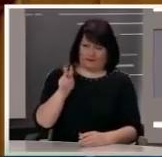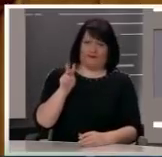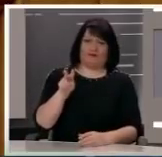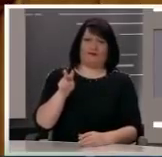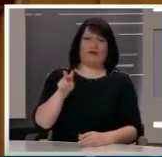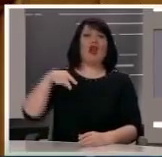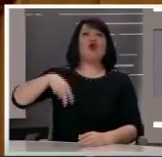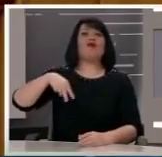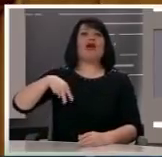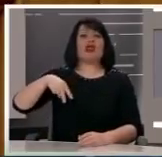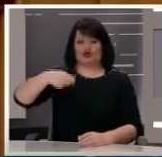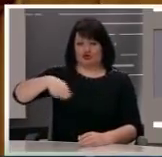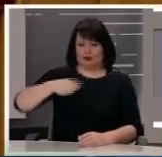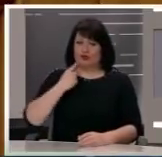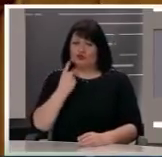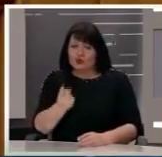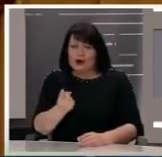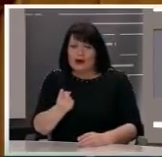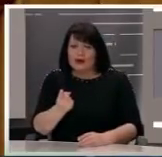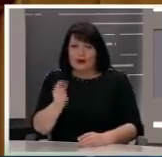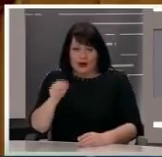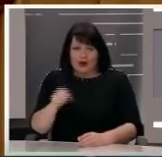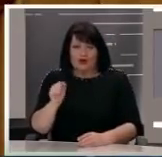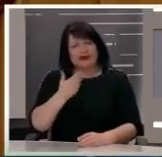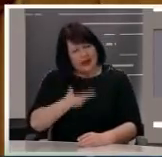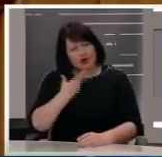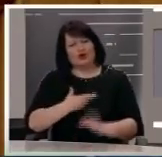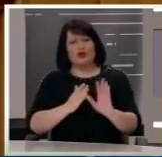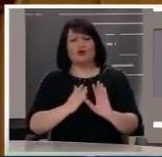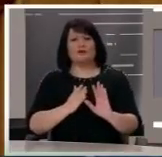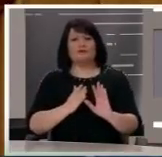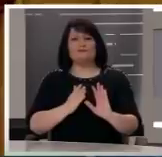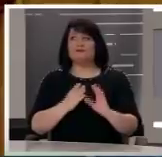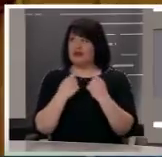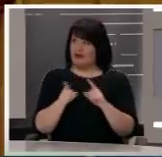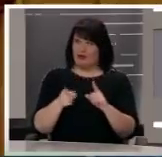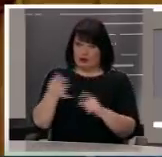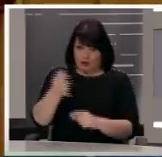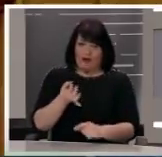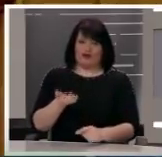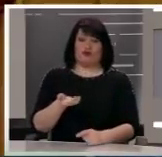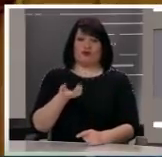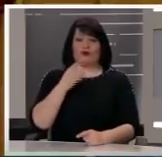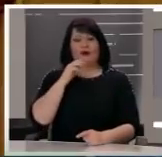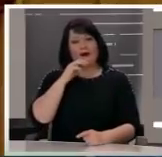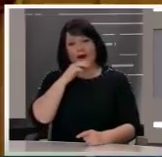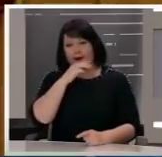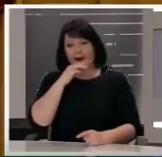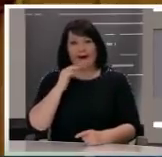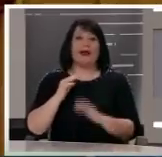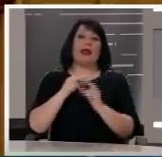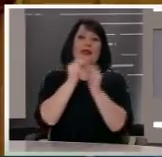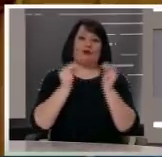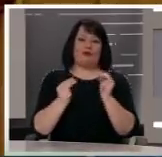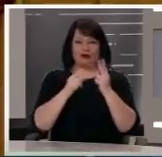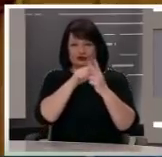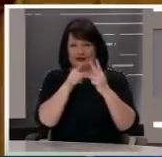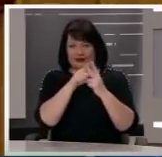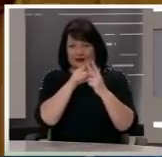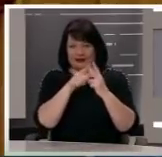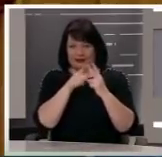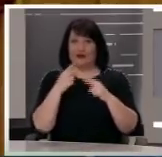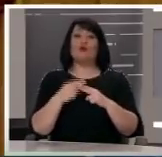κοιτάω τον κύριο Λοβέρδο τώρα και του το λέω. Αν ισχύει, τελειώνω κύριε Πρόεδρε. Αν ισχύει κάτι διαφορετικό, δεν θα μας το πει. Άρα λοιπόν, δύο πράγματα είναι